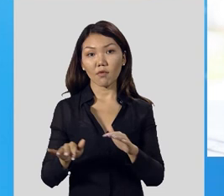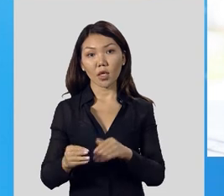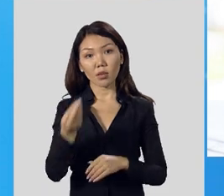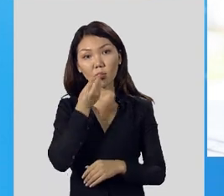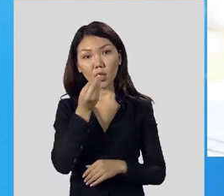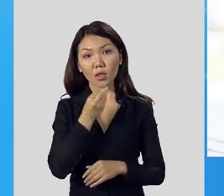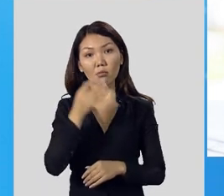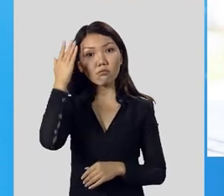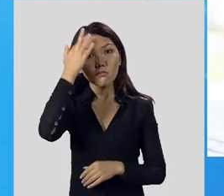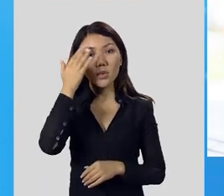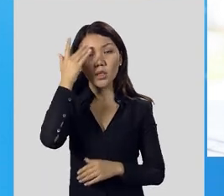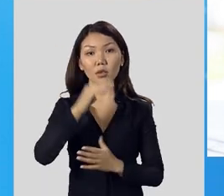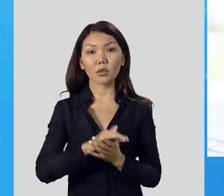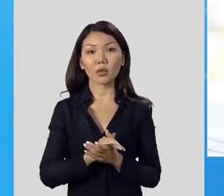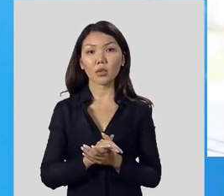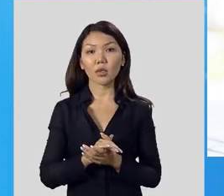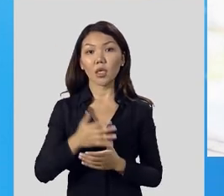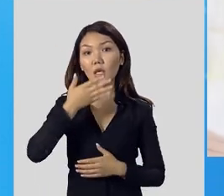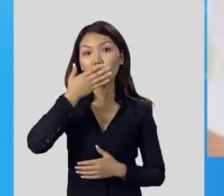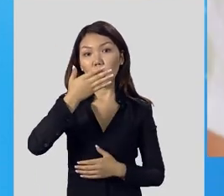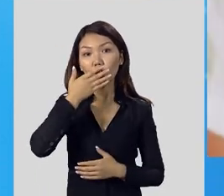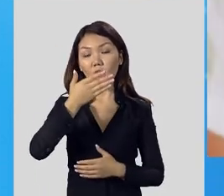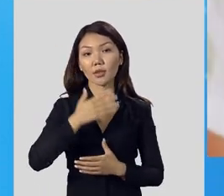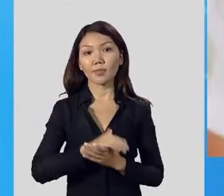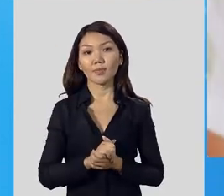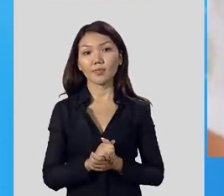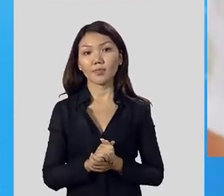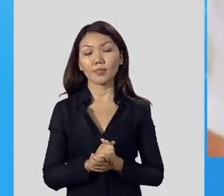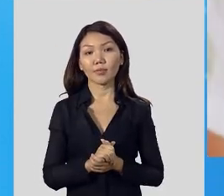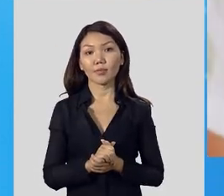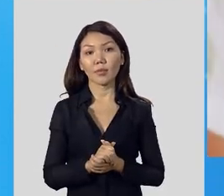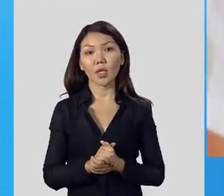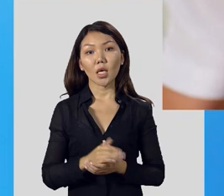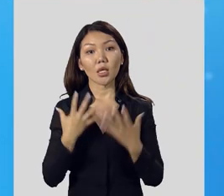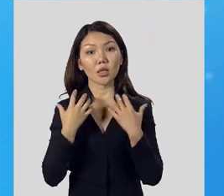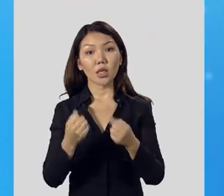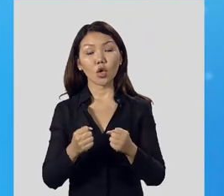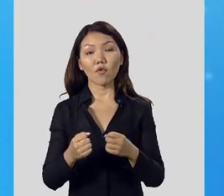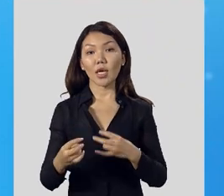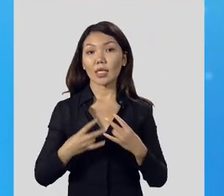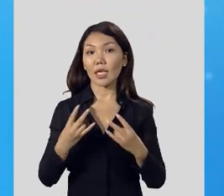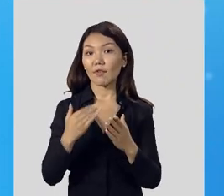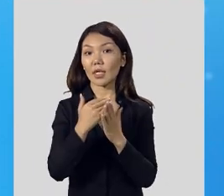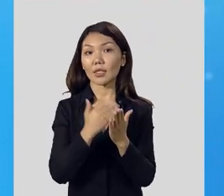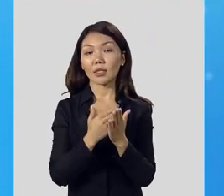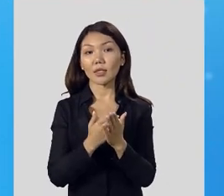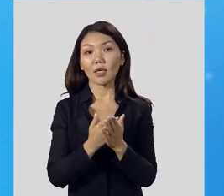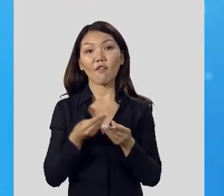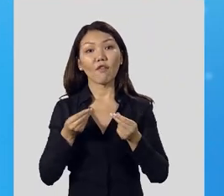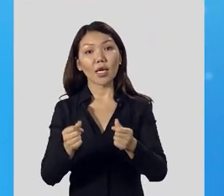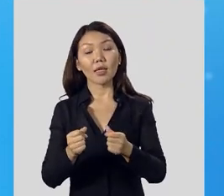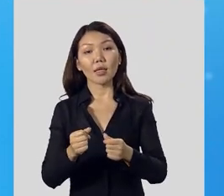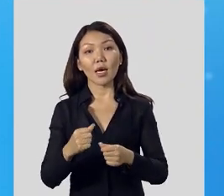питаться, мыслить и дышать. Здоровье нервной системы влияет на